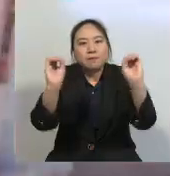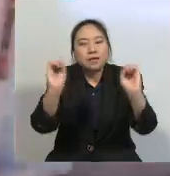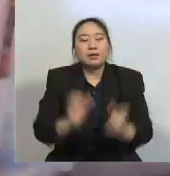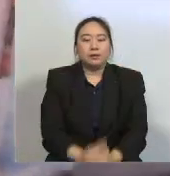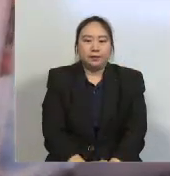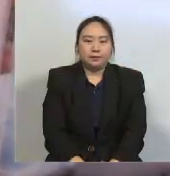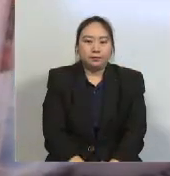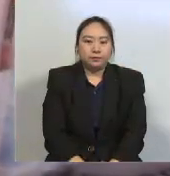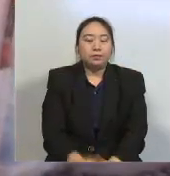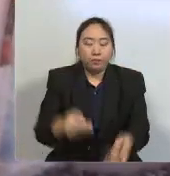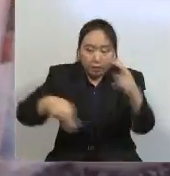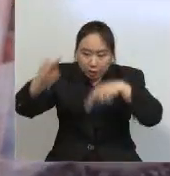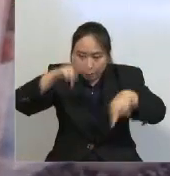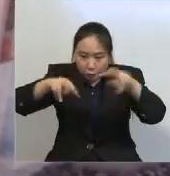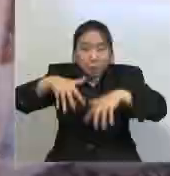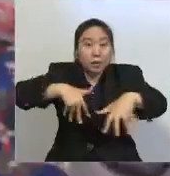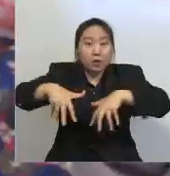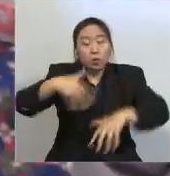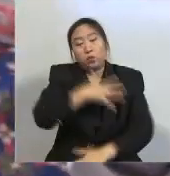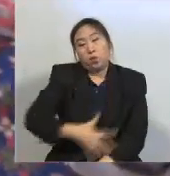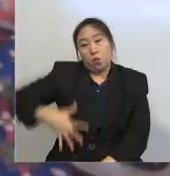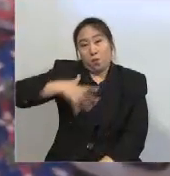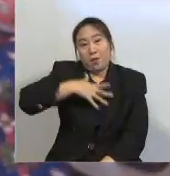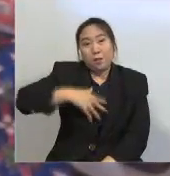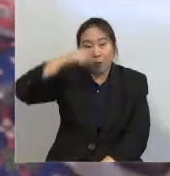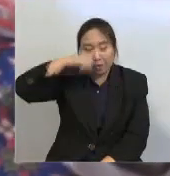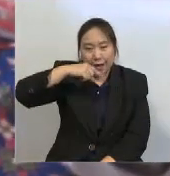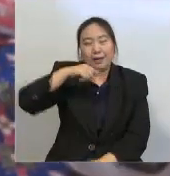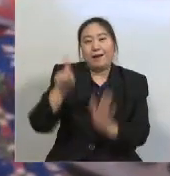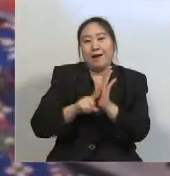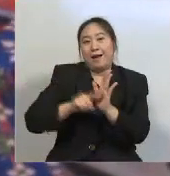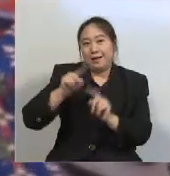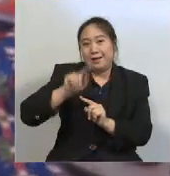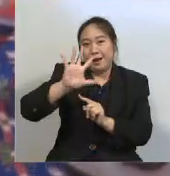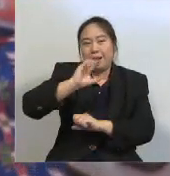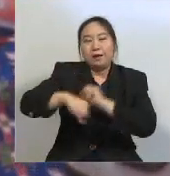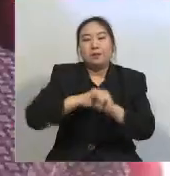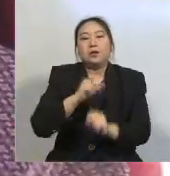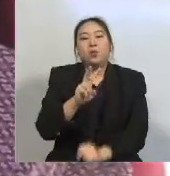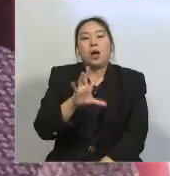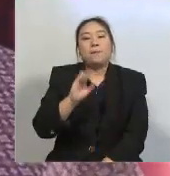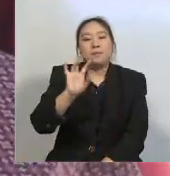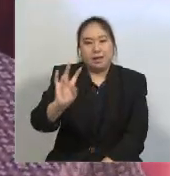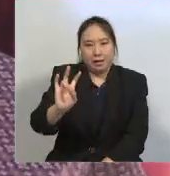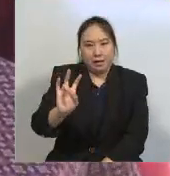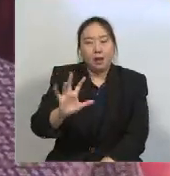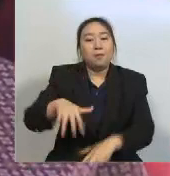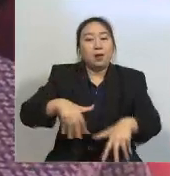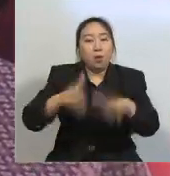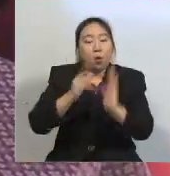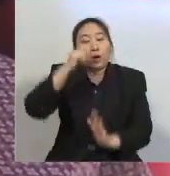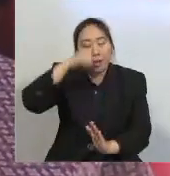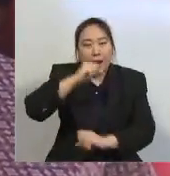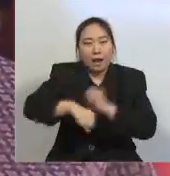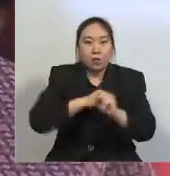รายงานการสำรวจสุขภาพประชาชนไทยครั้งที่5ปี2557ระบุประชากรไทยอายุ15ปีขึ้น